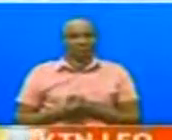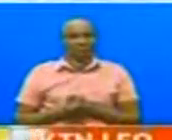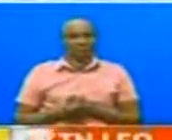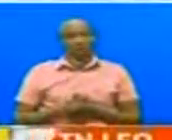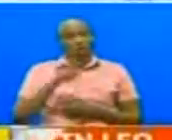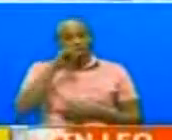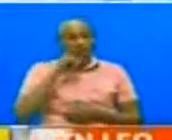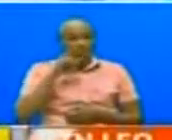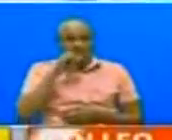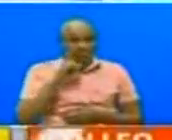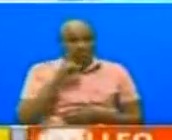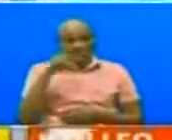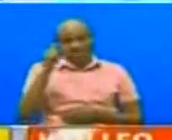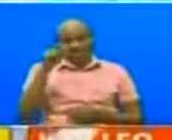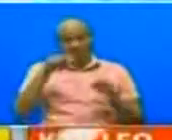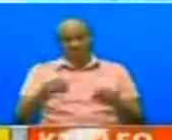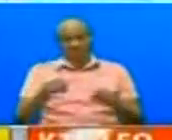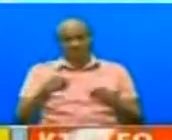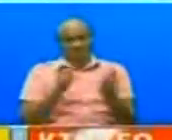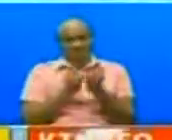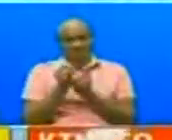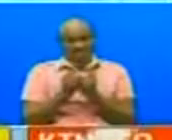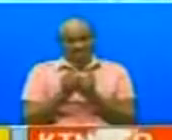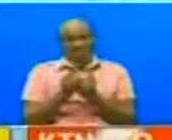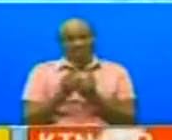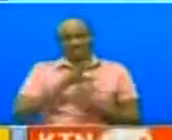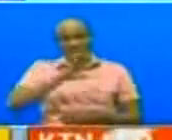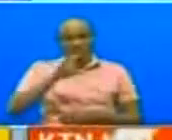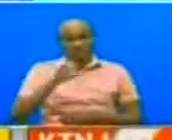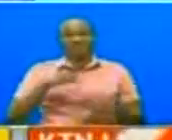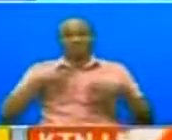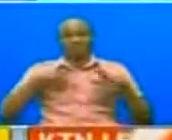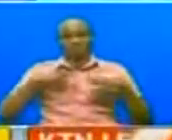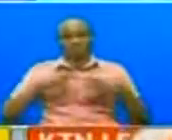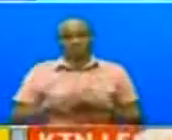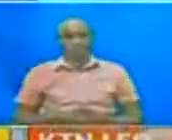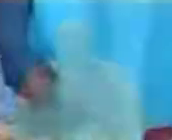Lofti Matambo, KTN Leo Weekendi, katika kaunti ya Samburu.